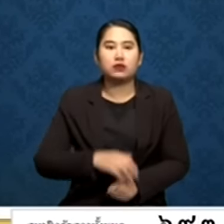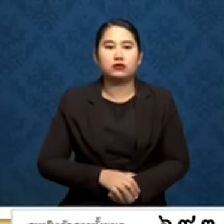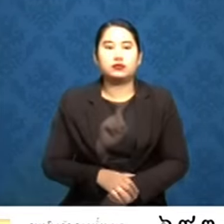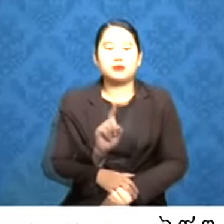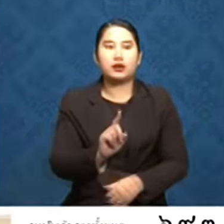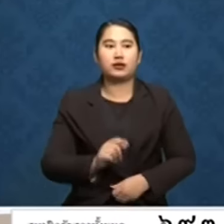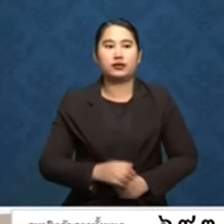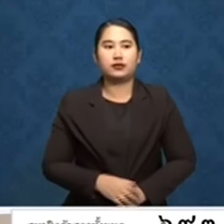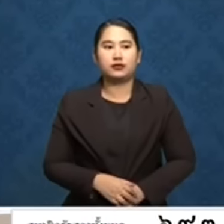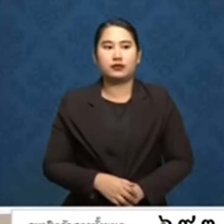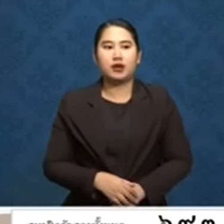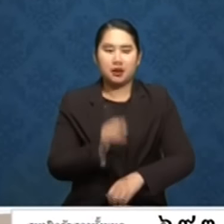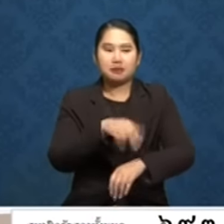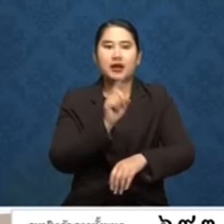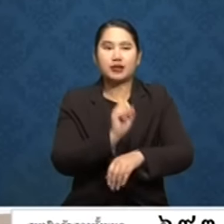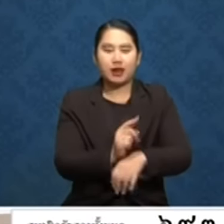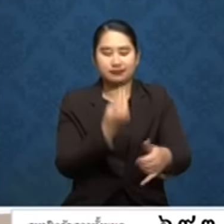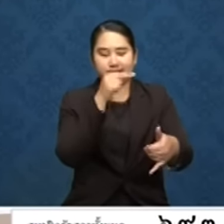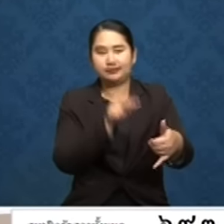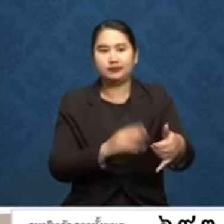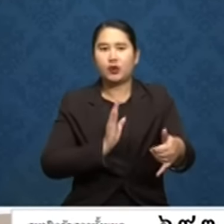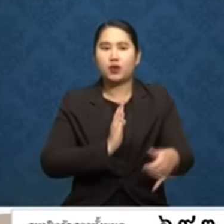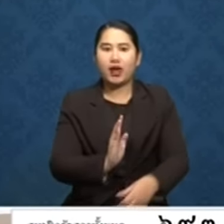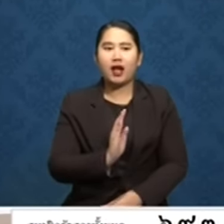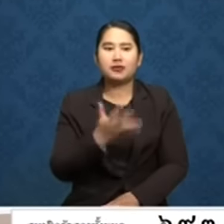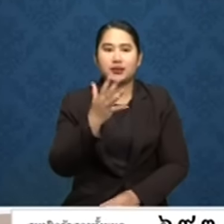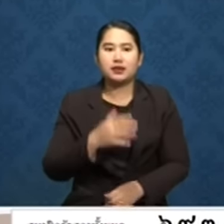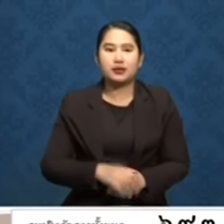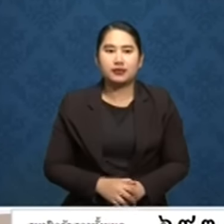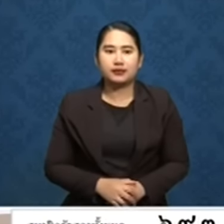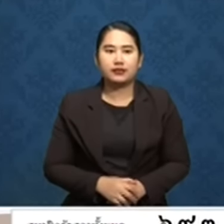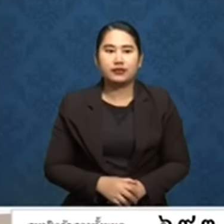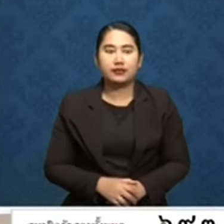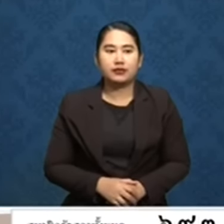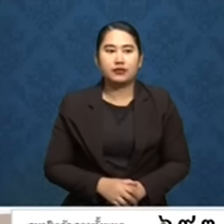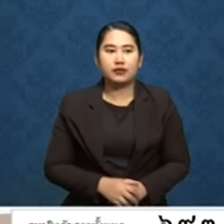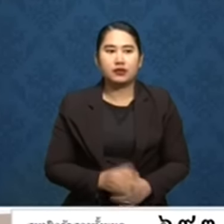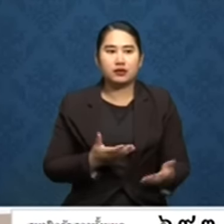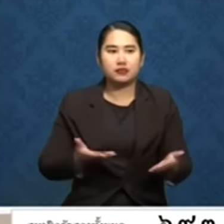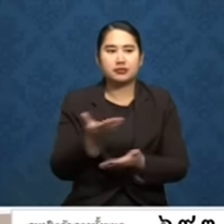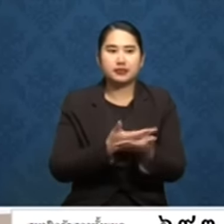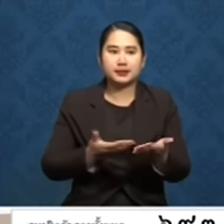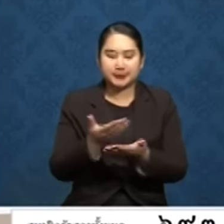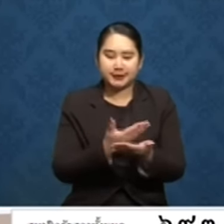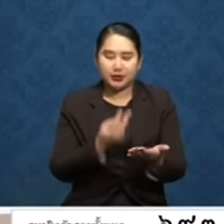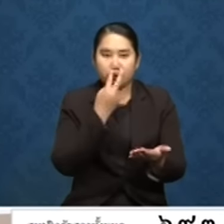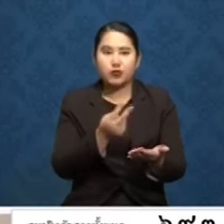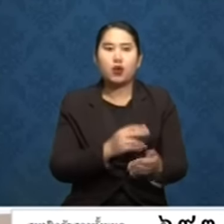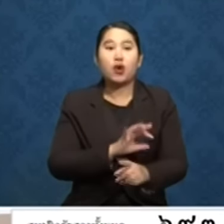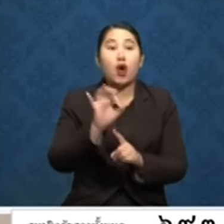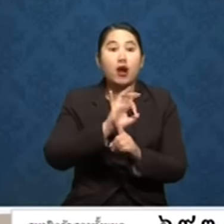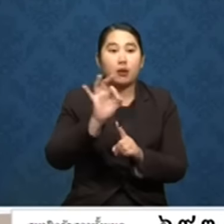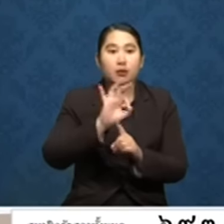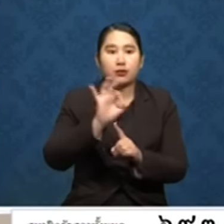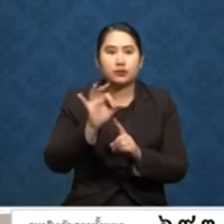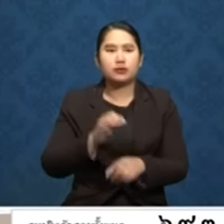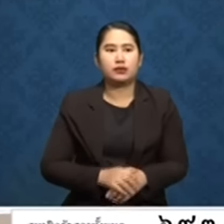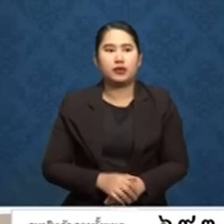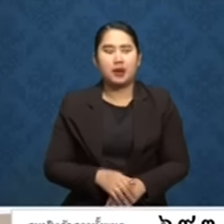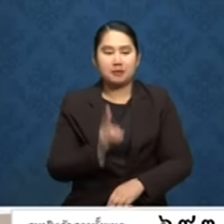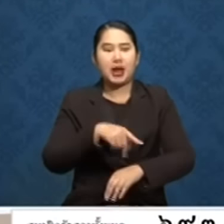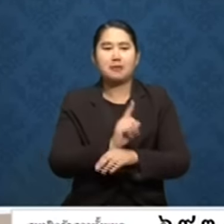ม่เป็นไรครับ ประธานไม่มีความเป็นกลางในการพิจารณาข้อที่9นะคะท่านประธ